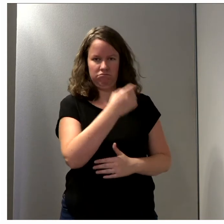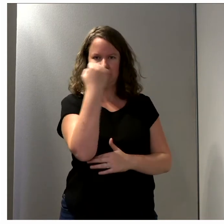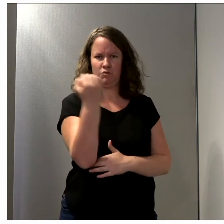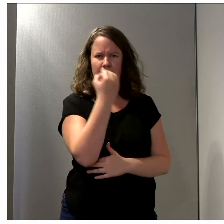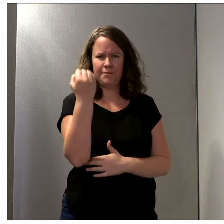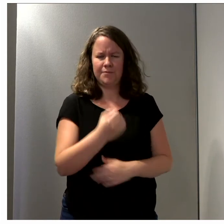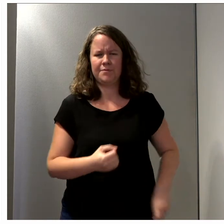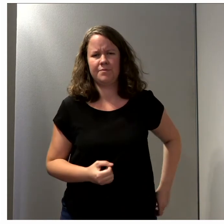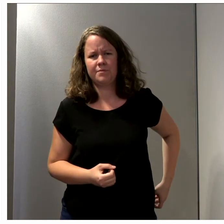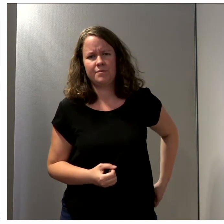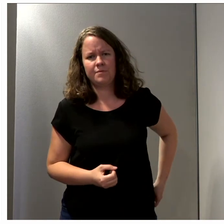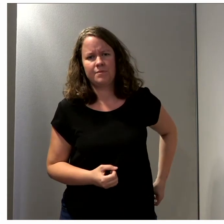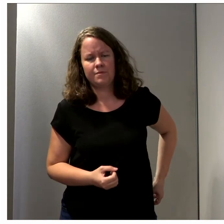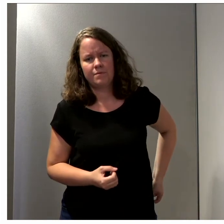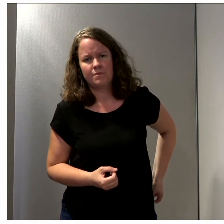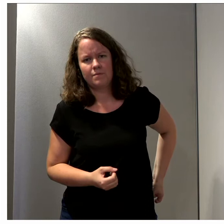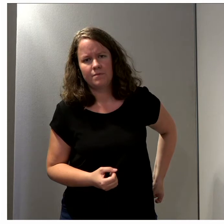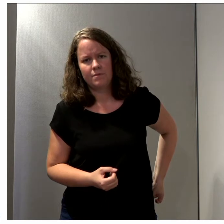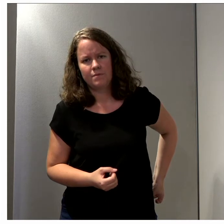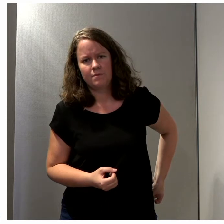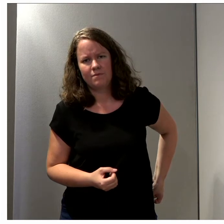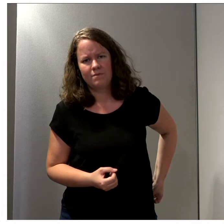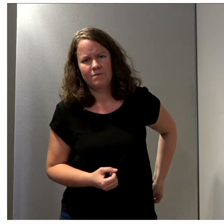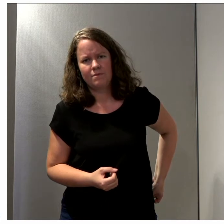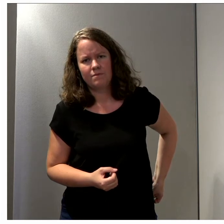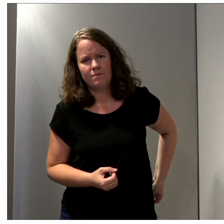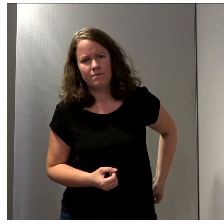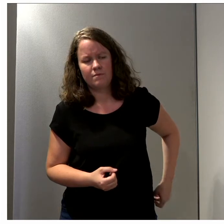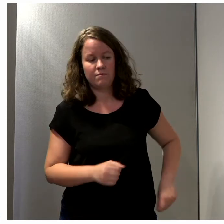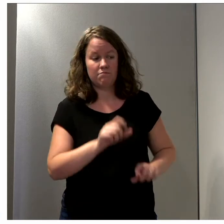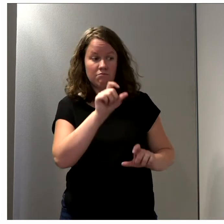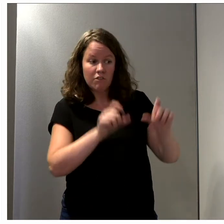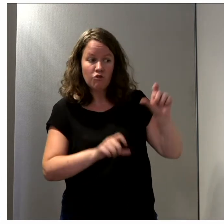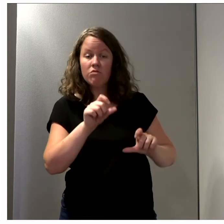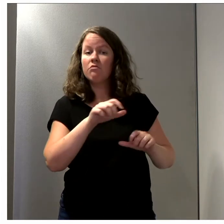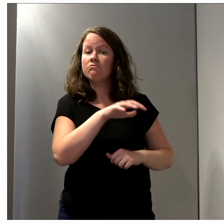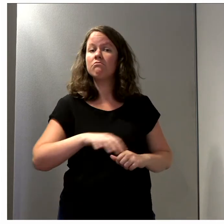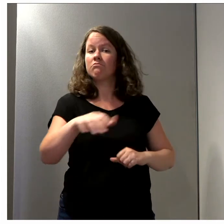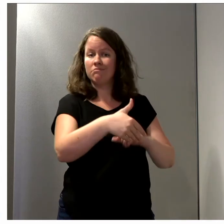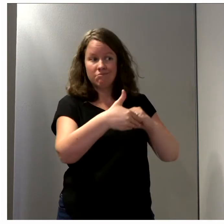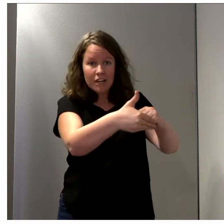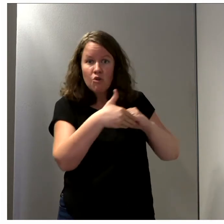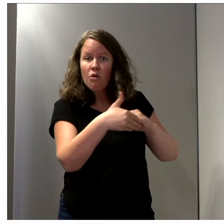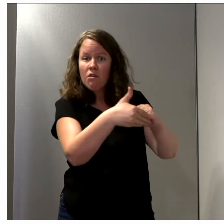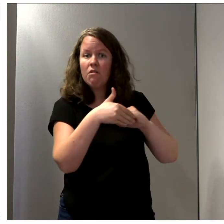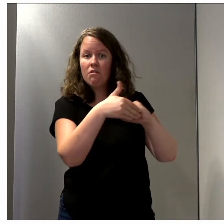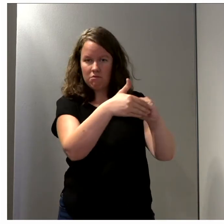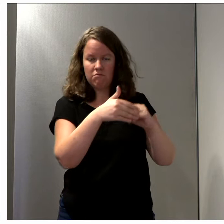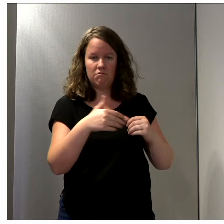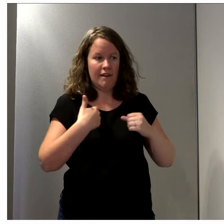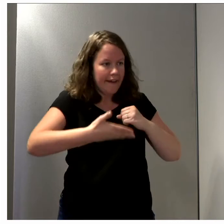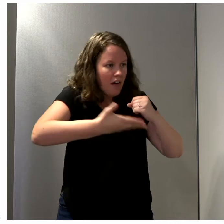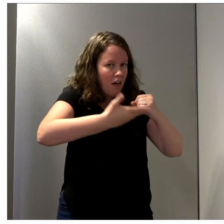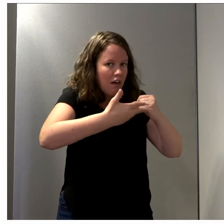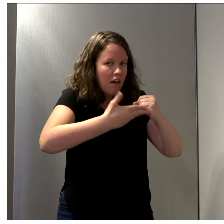a porté essentiellement sur les aidants. On sait que les aidants aujourd'hui ont un déni d'être aidants, qui ne se reconnaissent pas comme aidants, qui s'isolent et qui vont